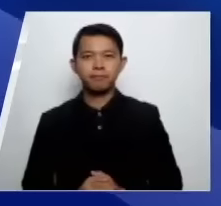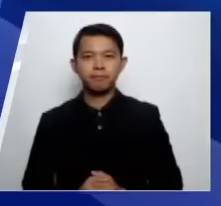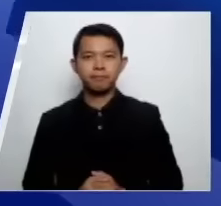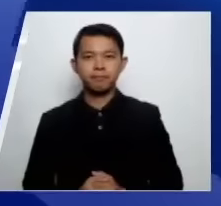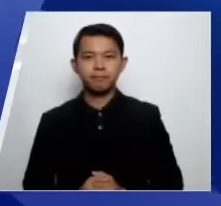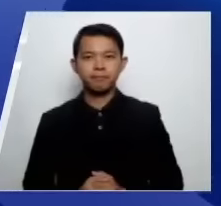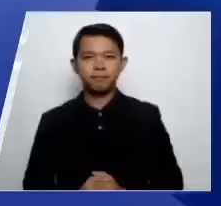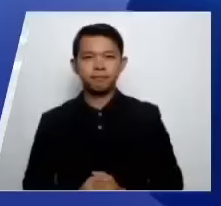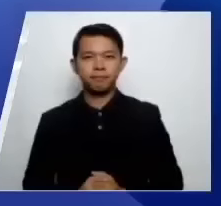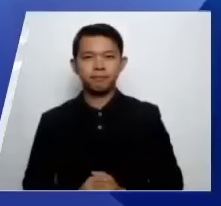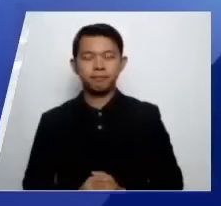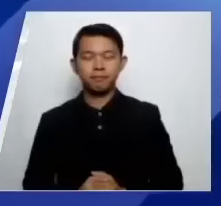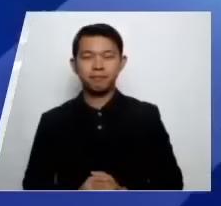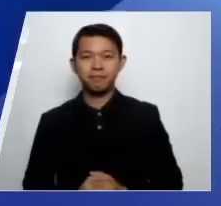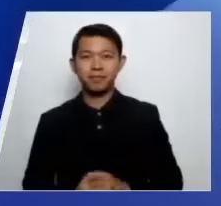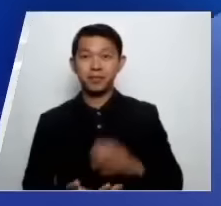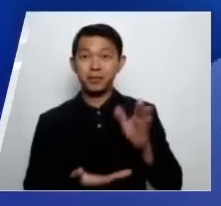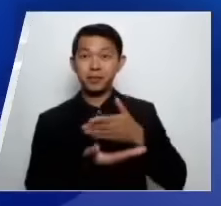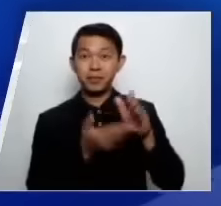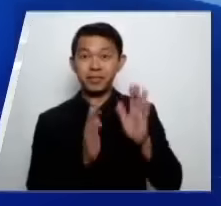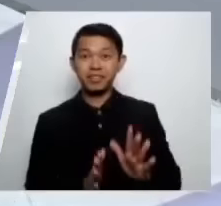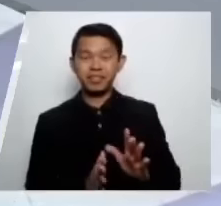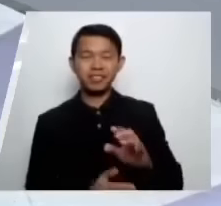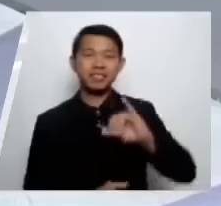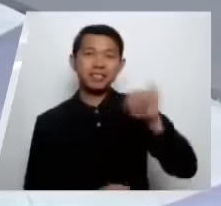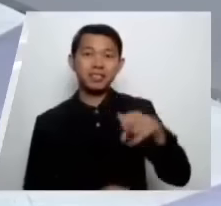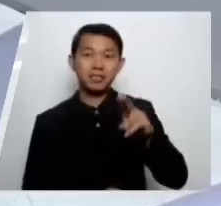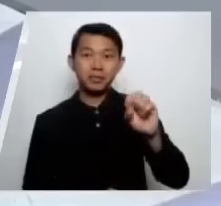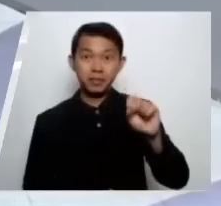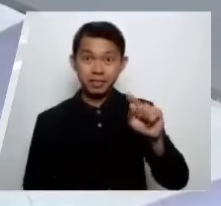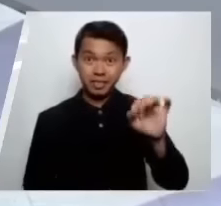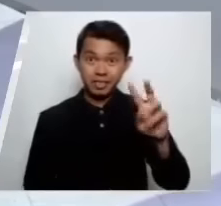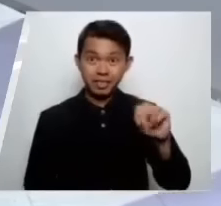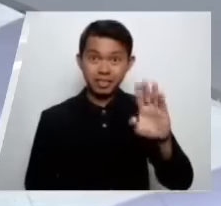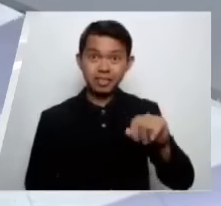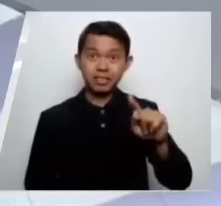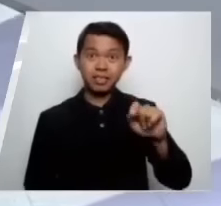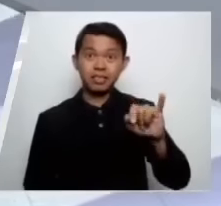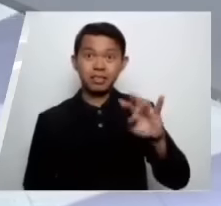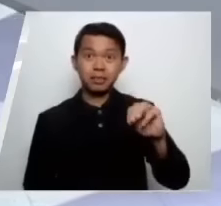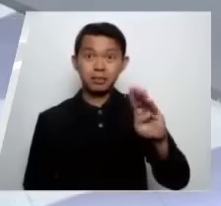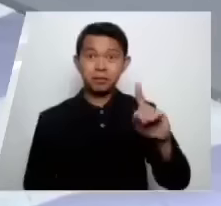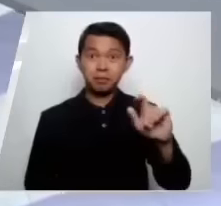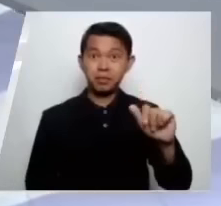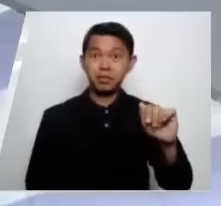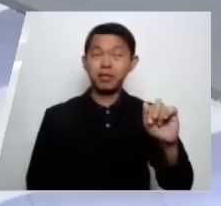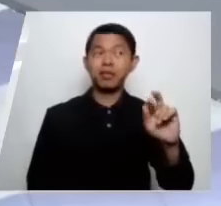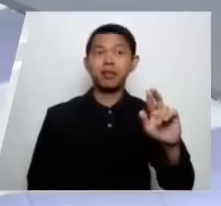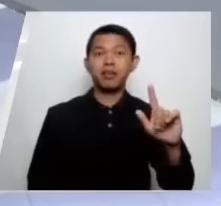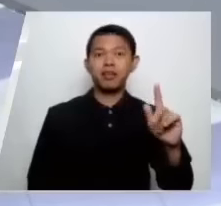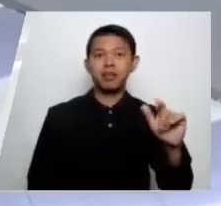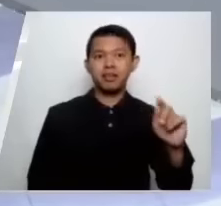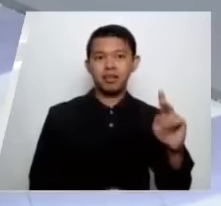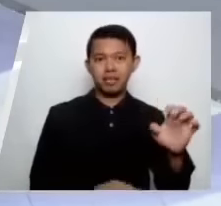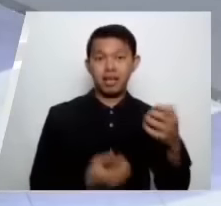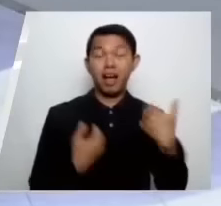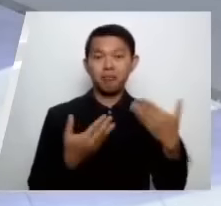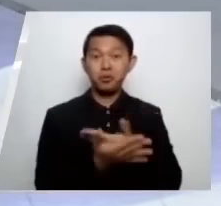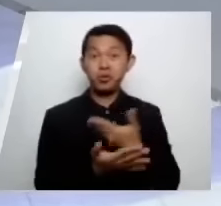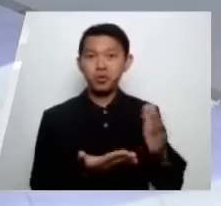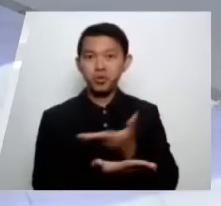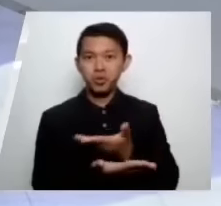Justin Timberlake can't stop the feeling sa kanyang newest single. Yan ang Selfish na bahagi po ng kanyang upcoming